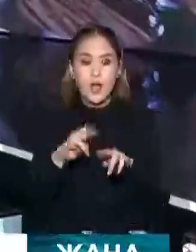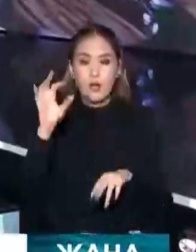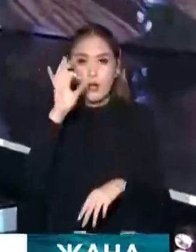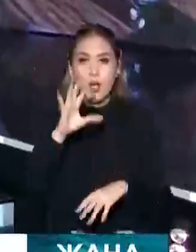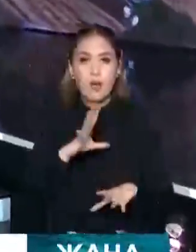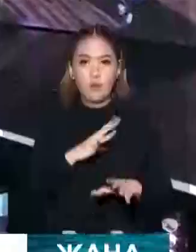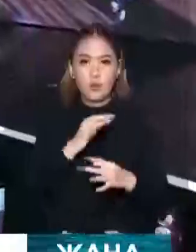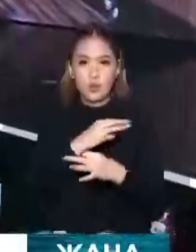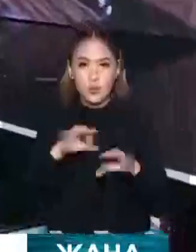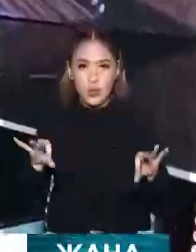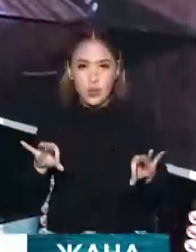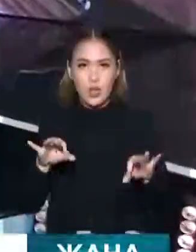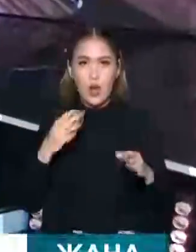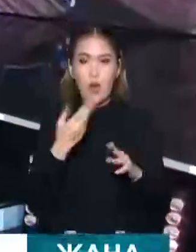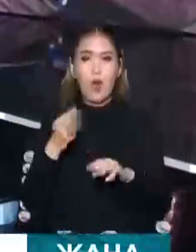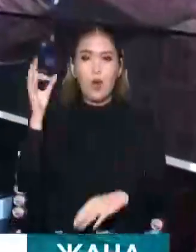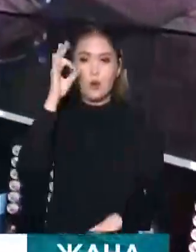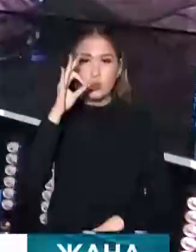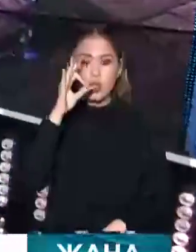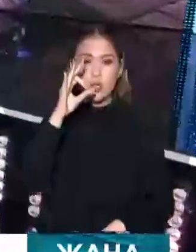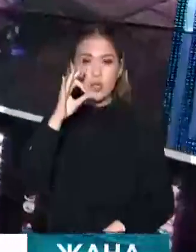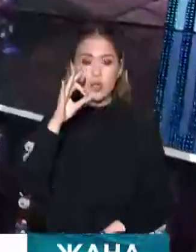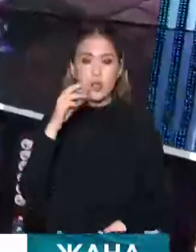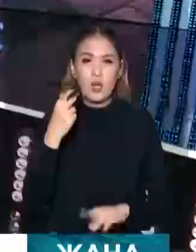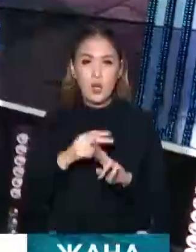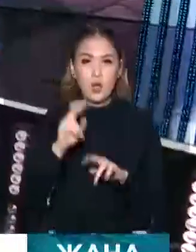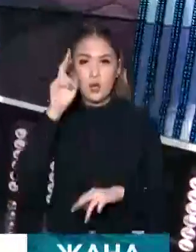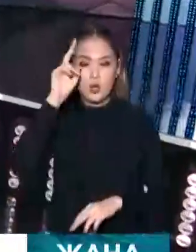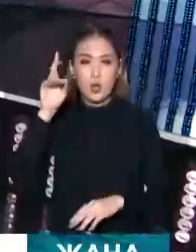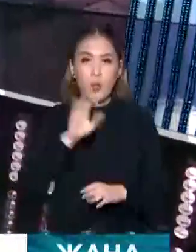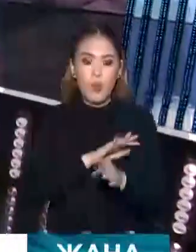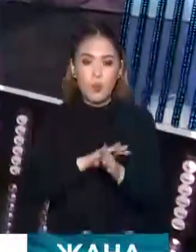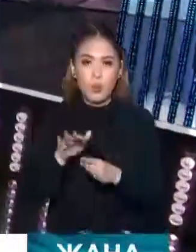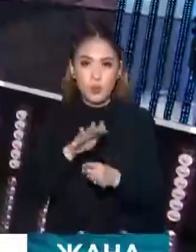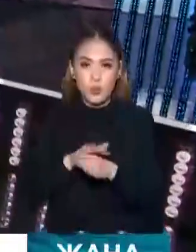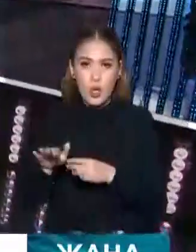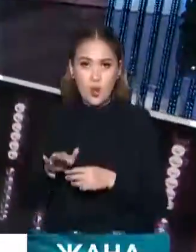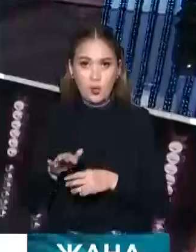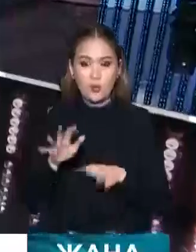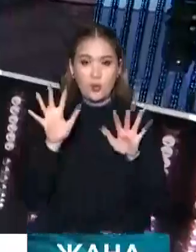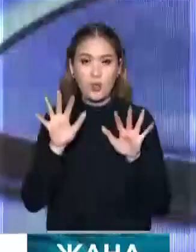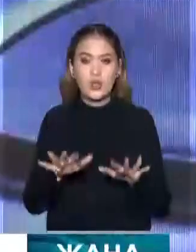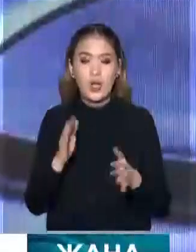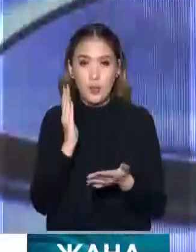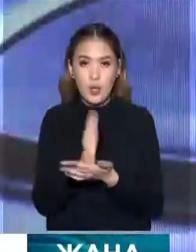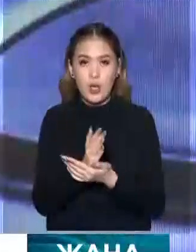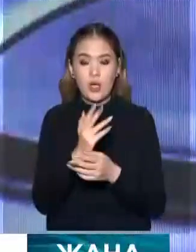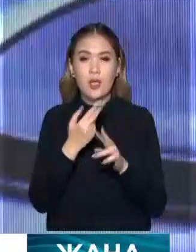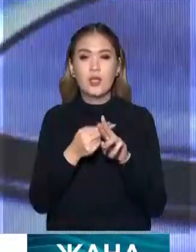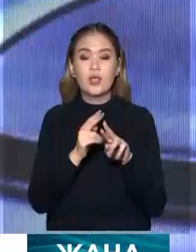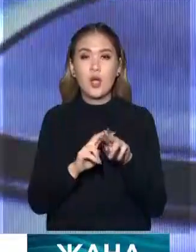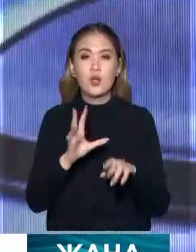мекемесінен босатылады. Ол туралы мына бас үкімді орындау мекемесі бар ғой. Иә?